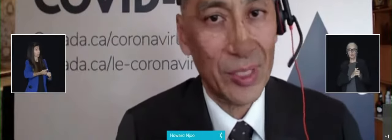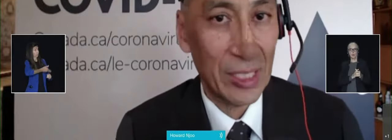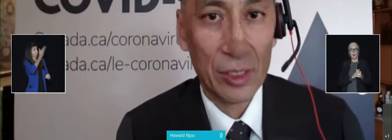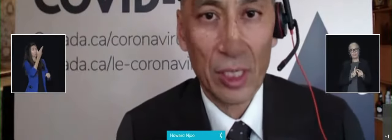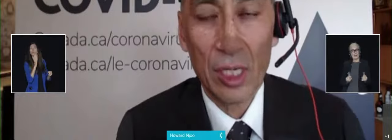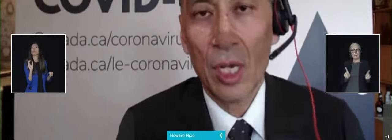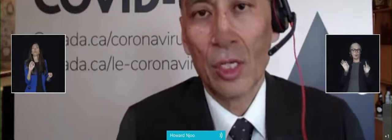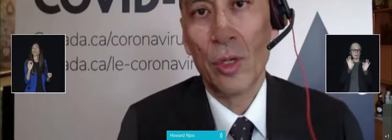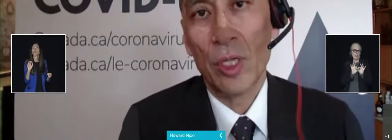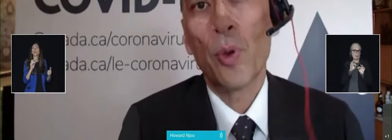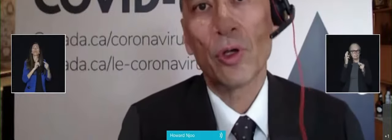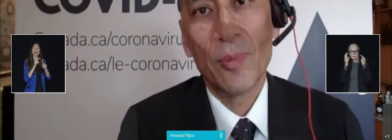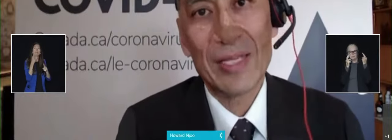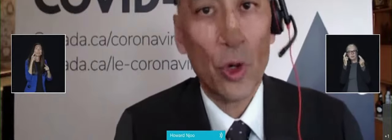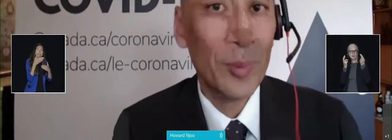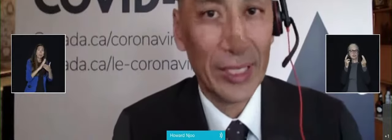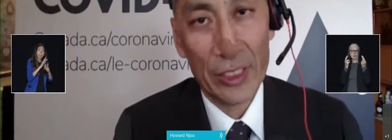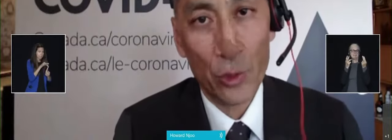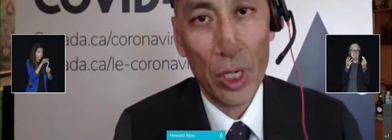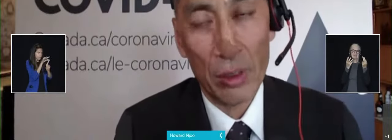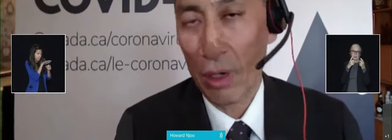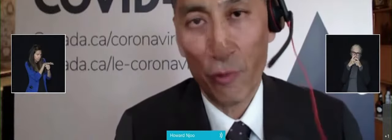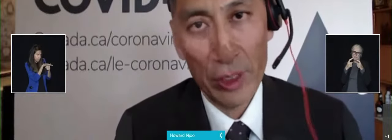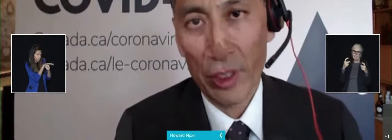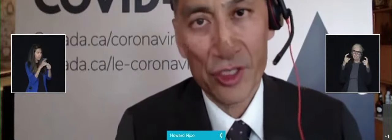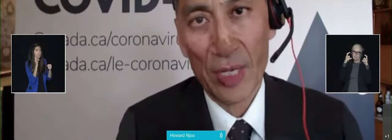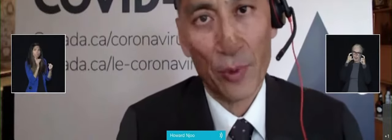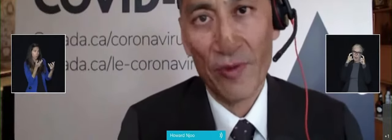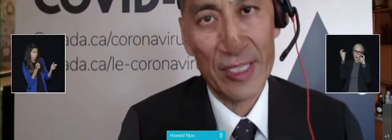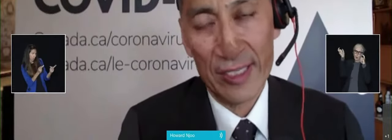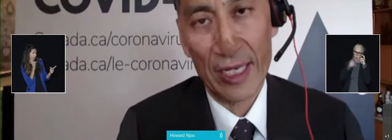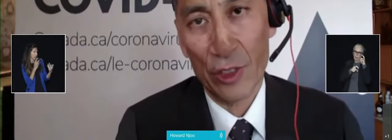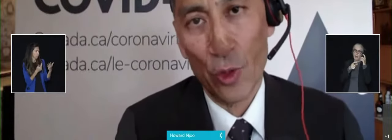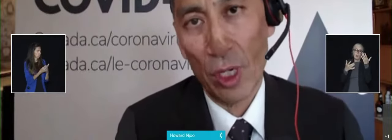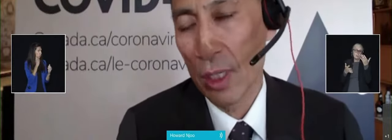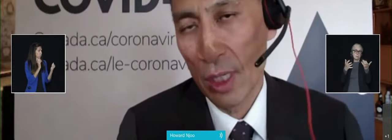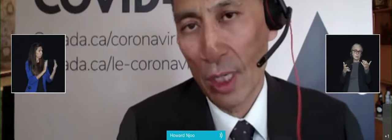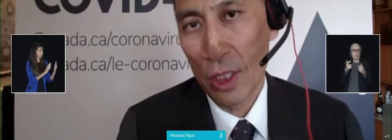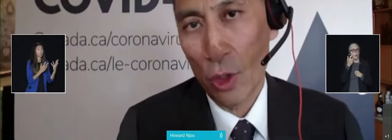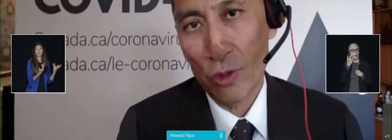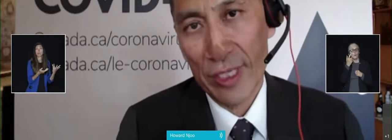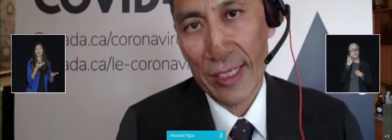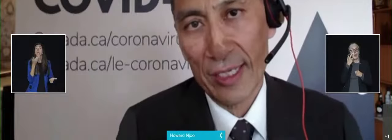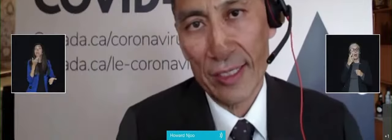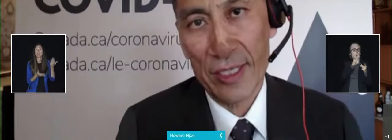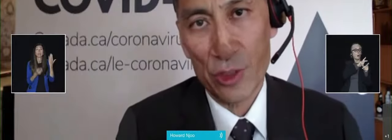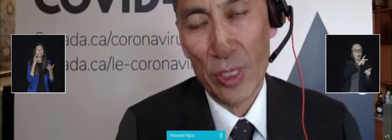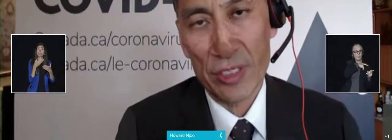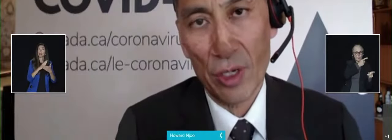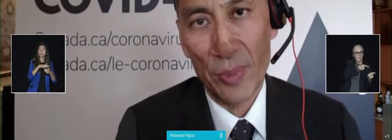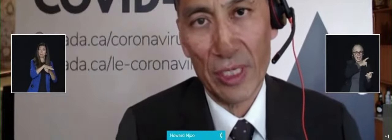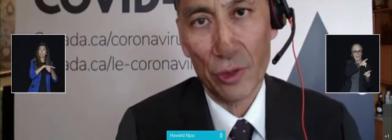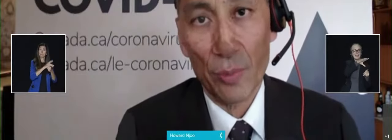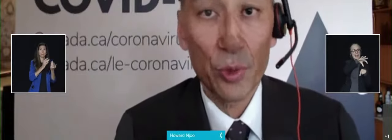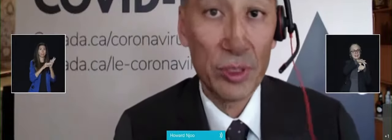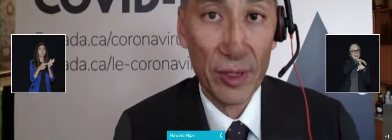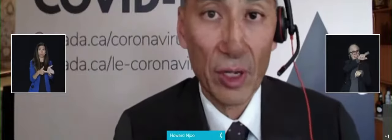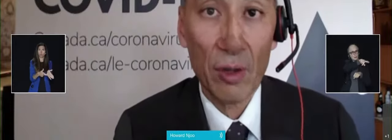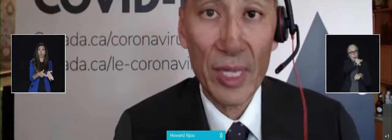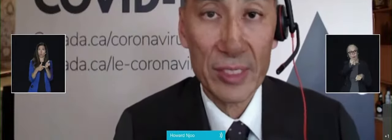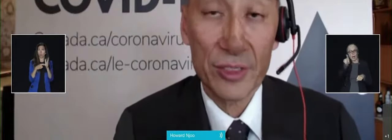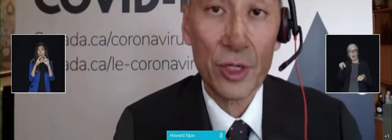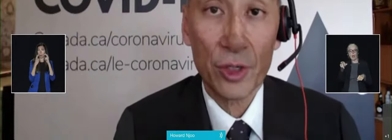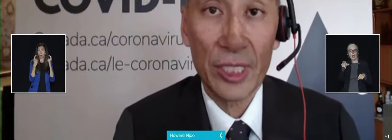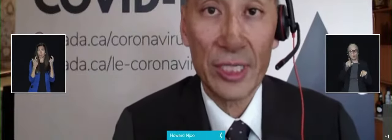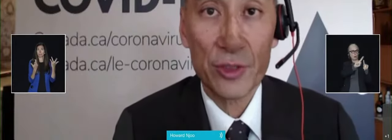mesures comme peut-être le port de masse obligatoire. On voit dans chaque province, territoires, le contexte et les situations sont peut-être un peu